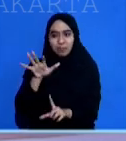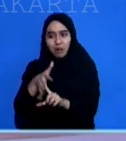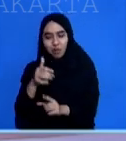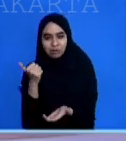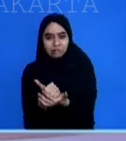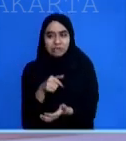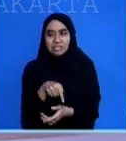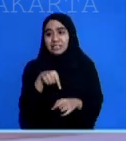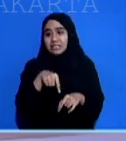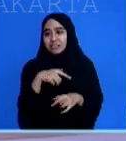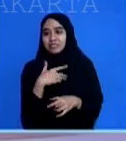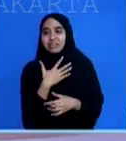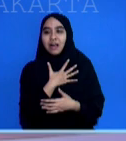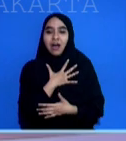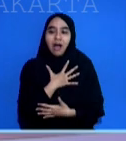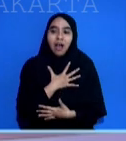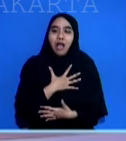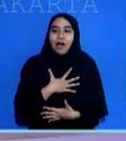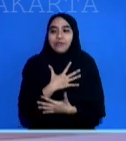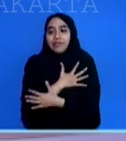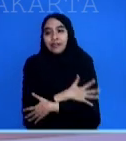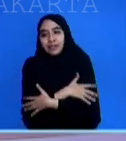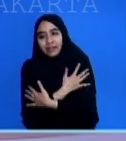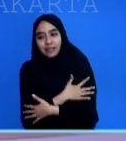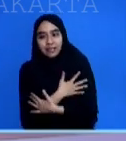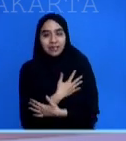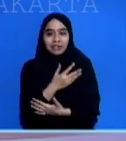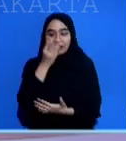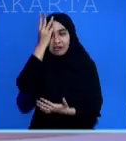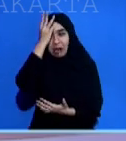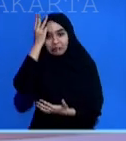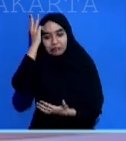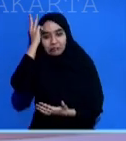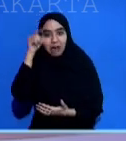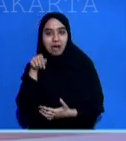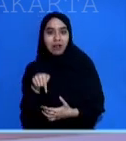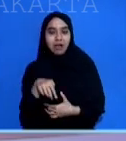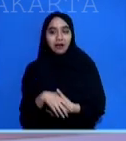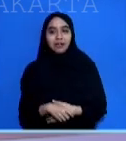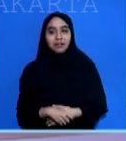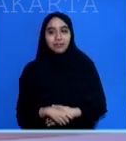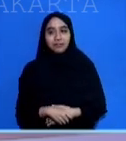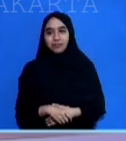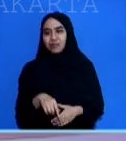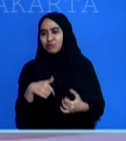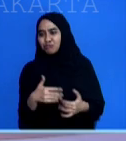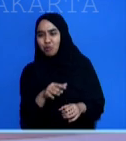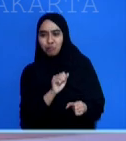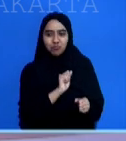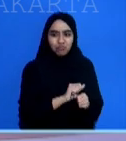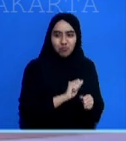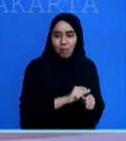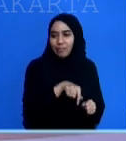hangat bagi para raja Mataram ini juga diproduksi masyarakat di wilayah sisi barat Yogyakarta, tepatnya di